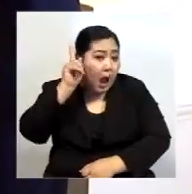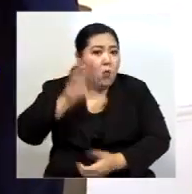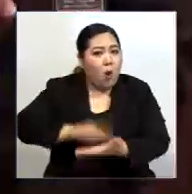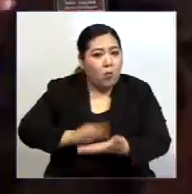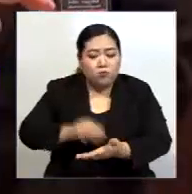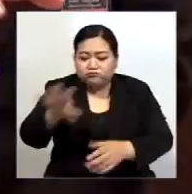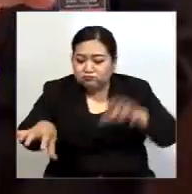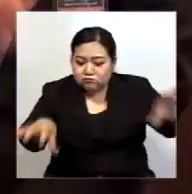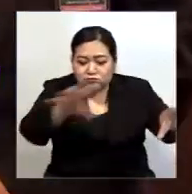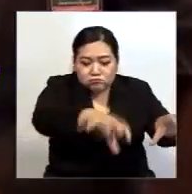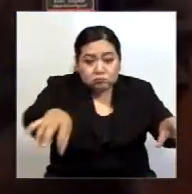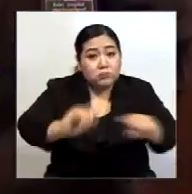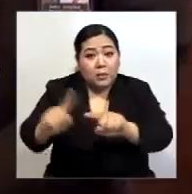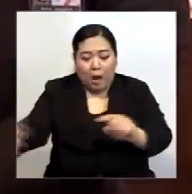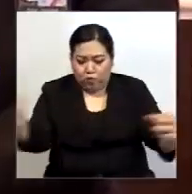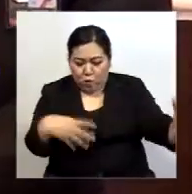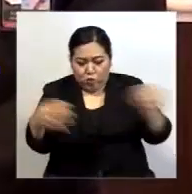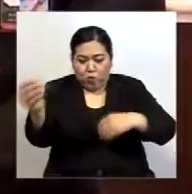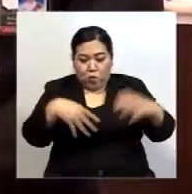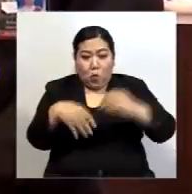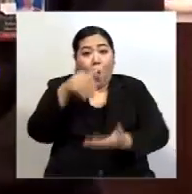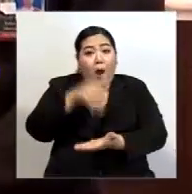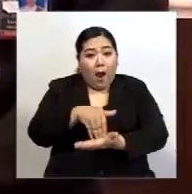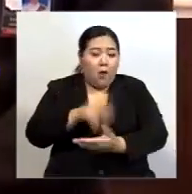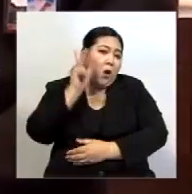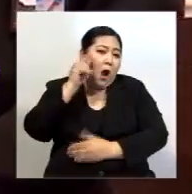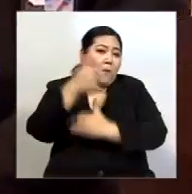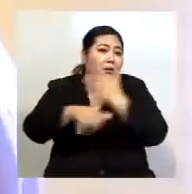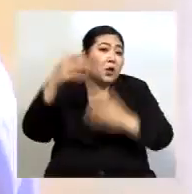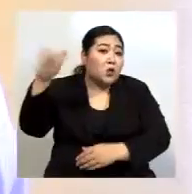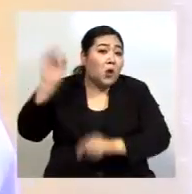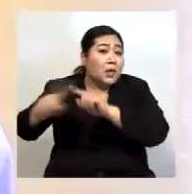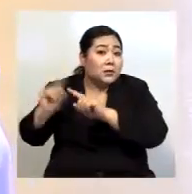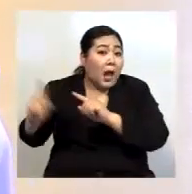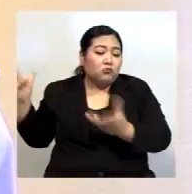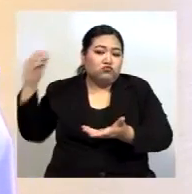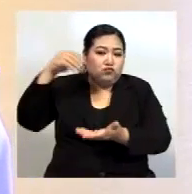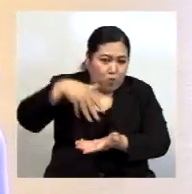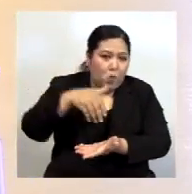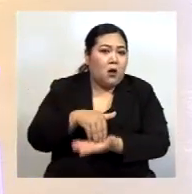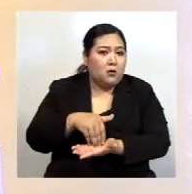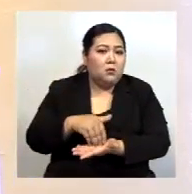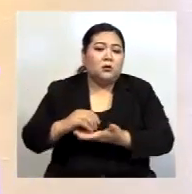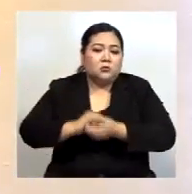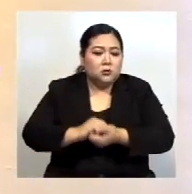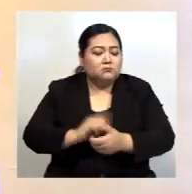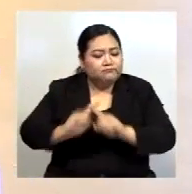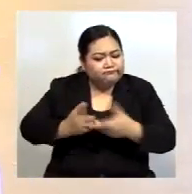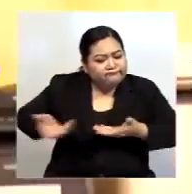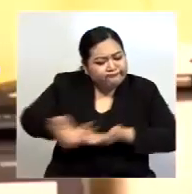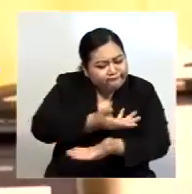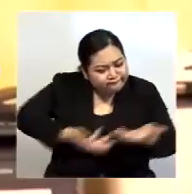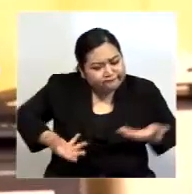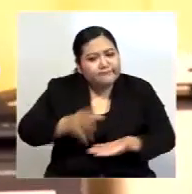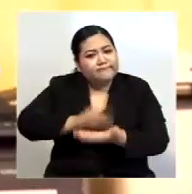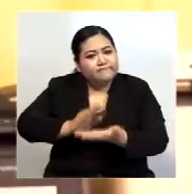ากทุกหน่วยงานนะครับรวมถึงจะประสานข้อมูลจากต่างประเทศเพื่อจะรวบรวมและชี้แจงแนวทางการแก้ปัญหาในทุกมิ